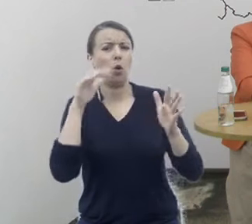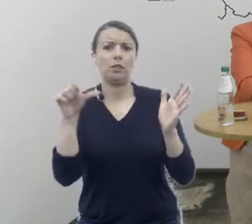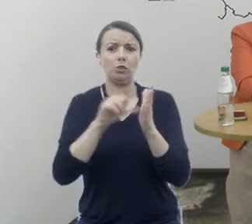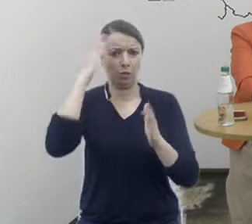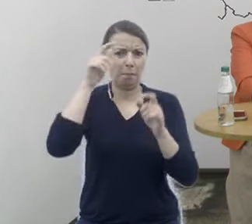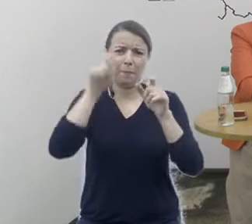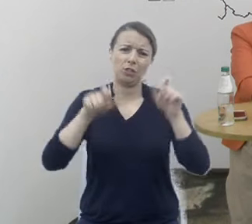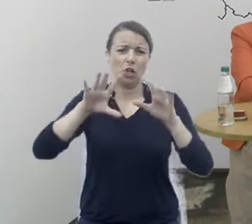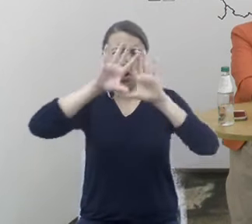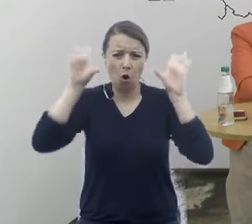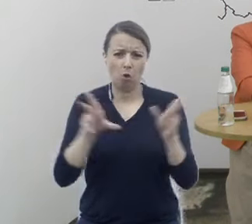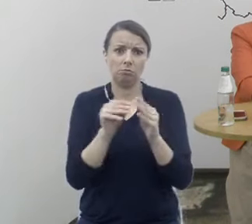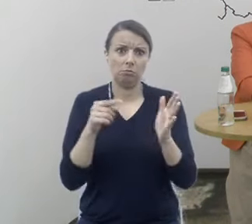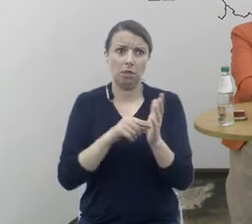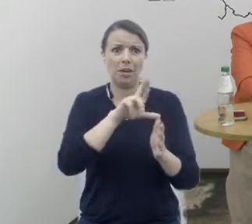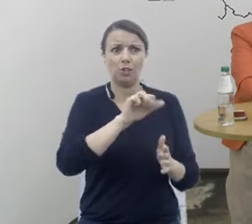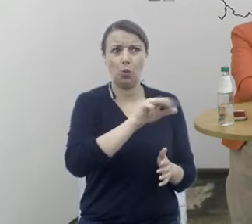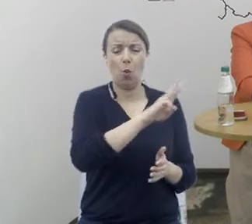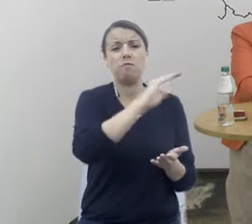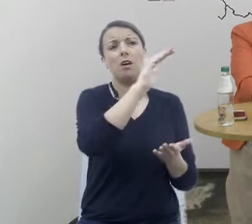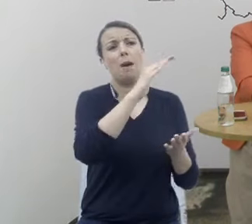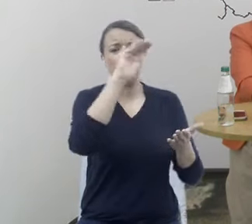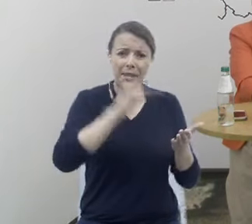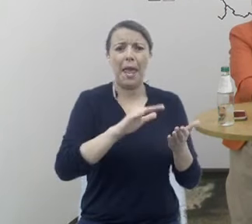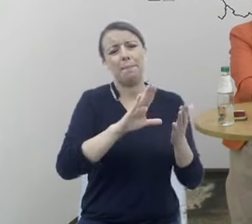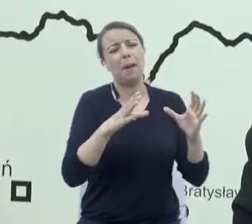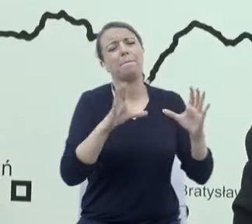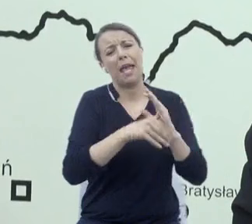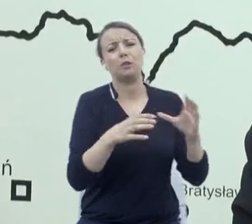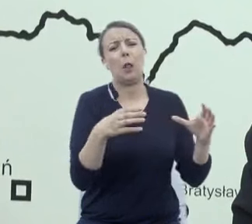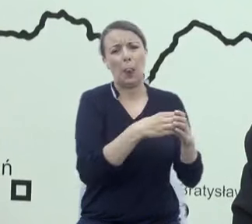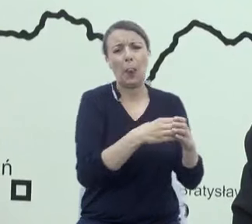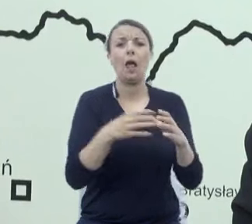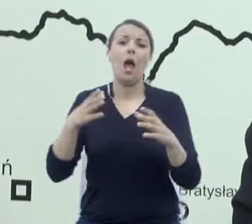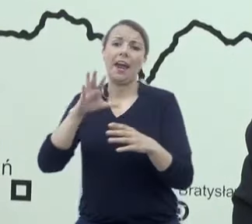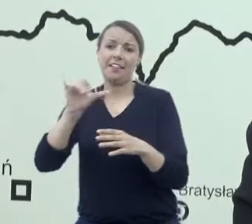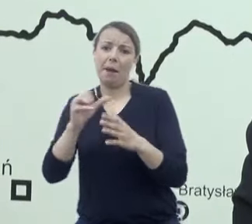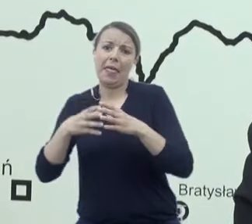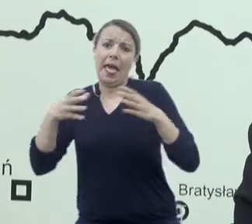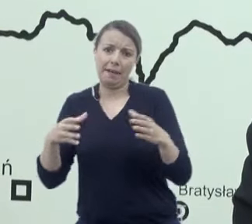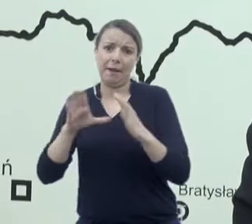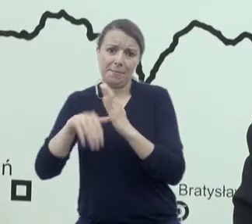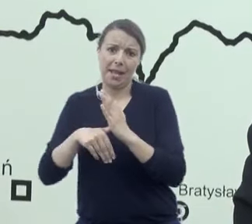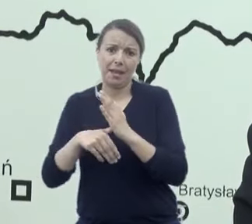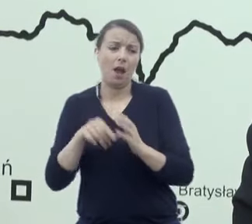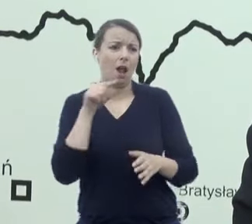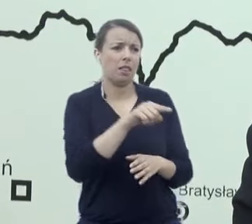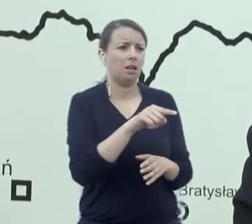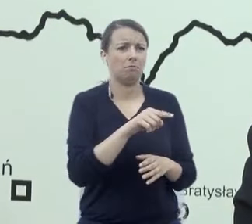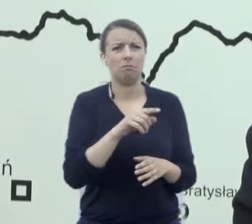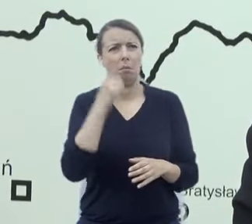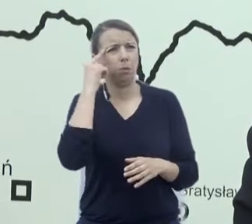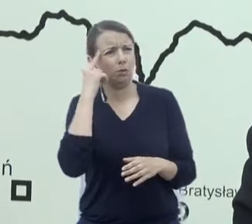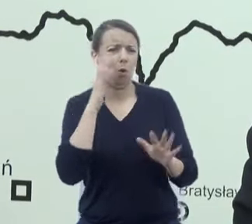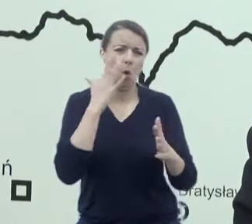ogóle Radziłów. Mniejsze od Jedwabnego, 30 kilometrów odległości. Nie, tam 300 raczej się mówi,